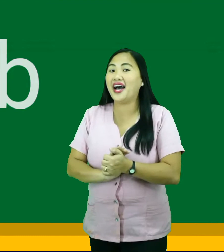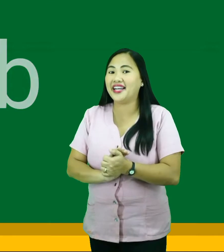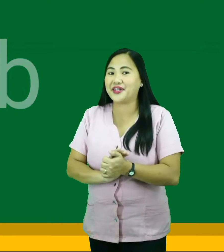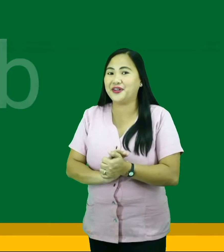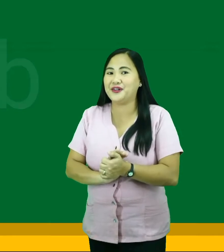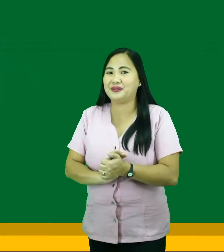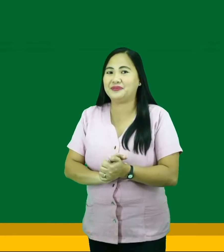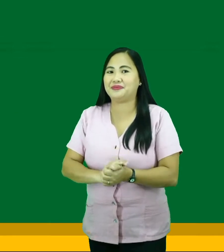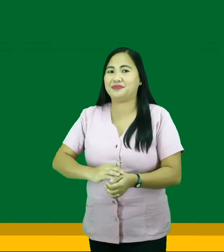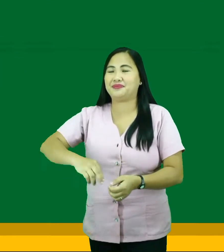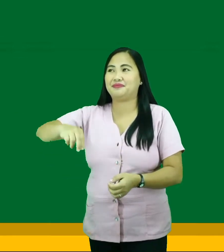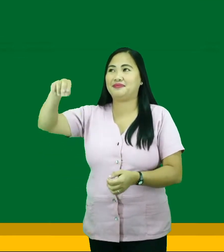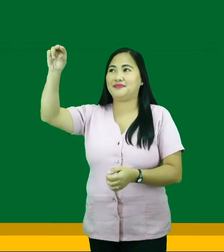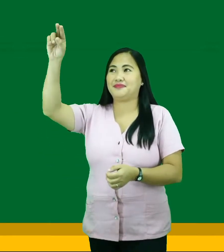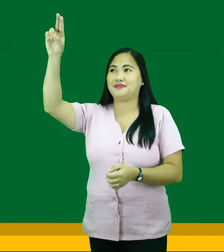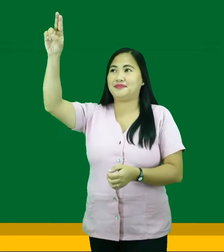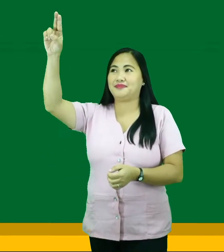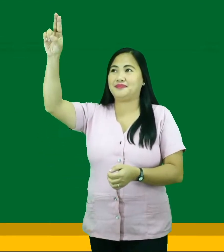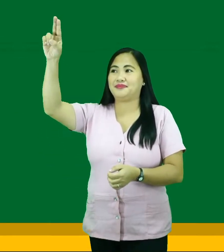Dungali ko.